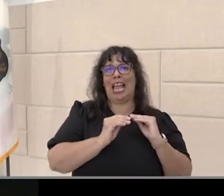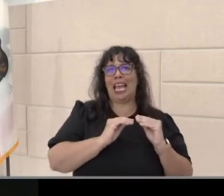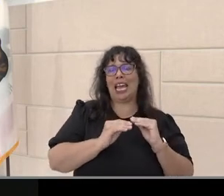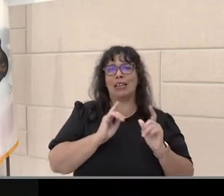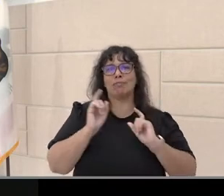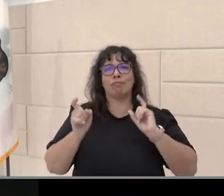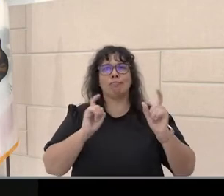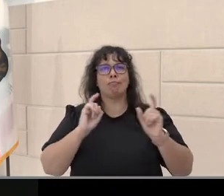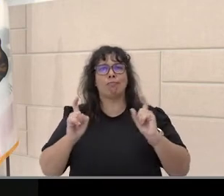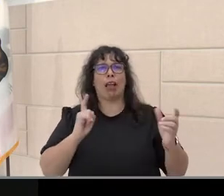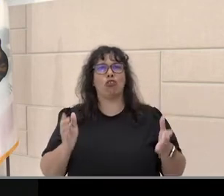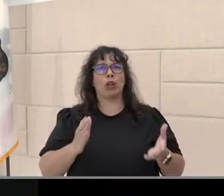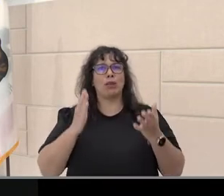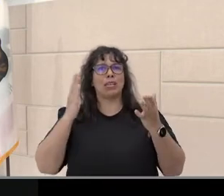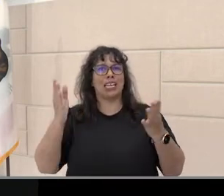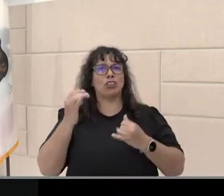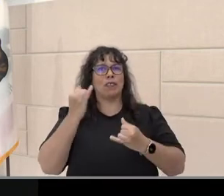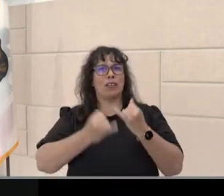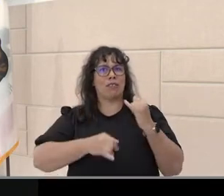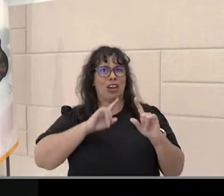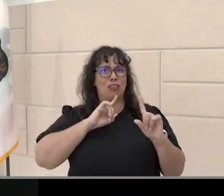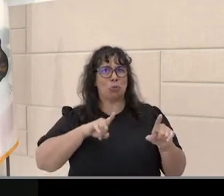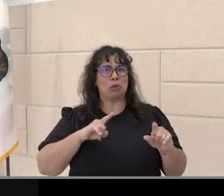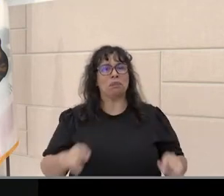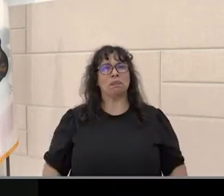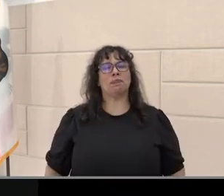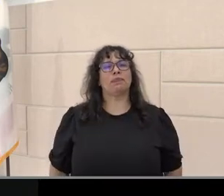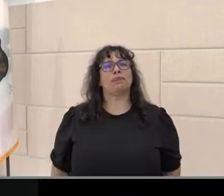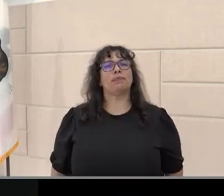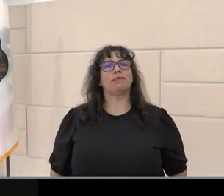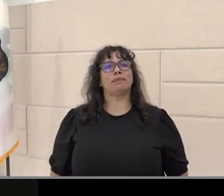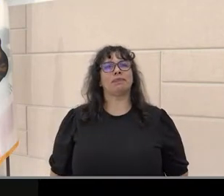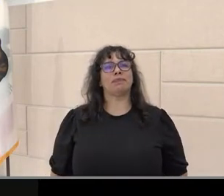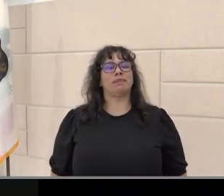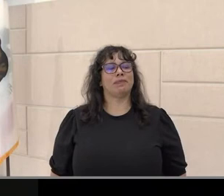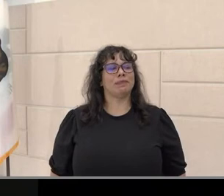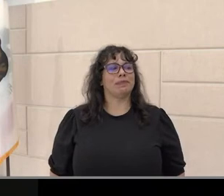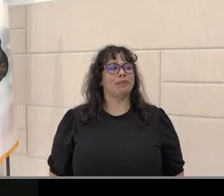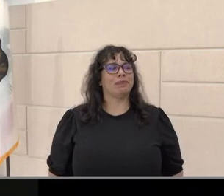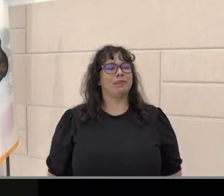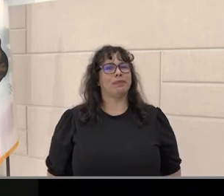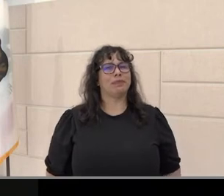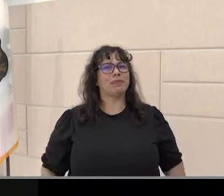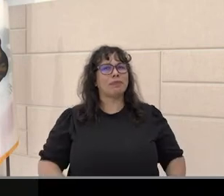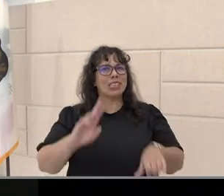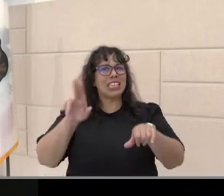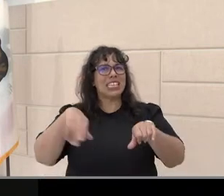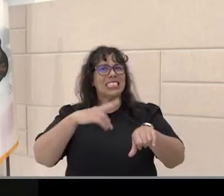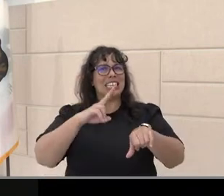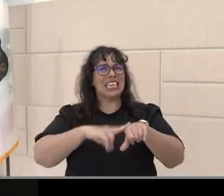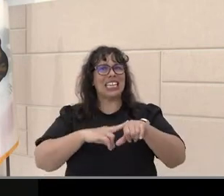មដានតទៅនឹងរបាយការណ៍របស់យើង